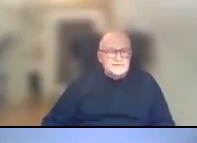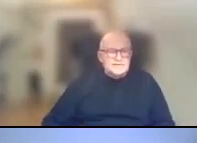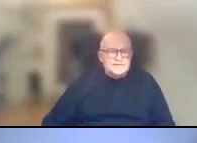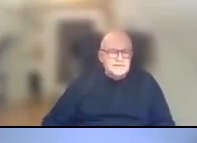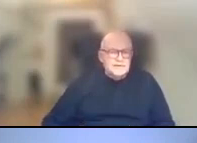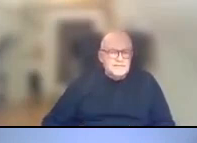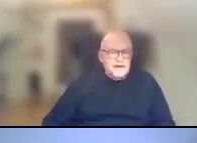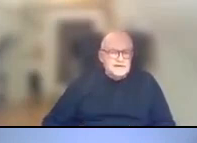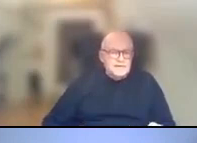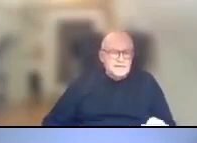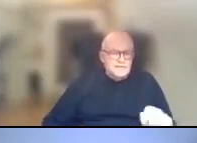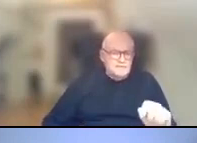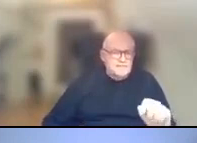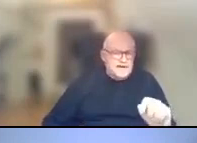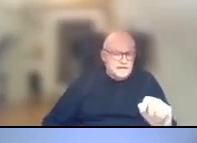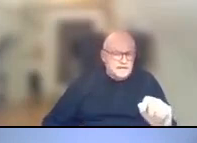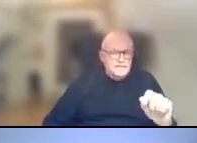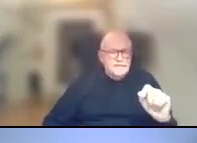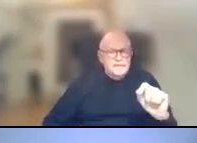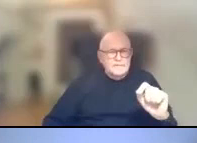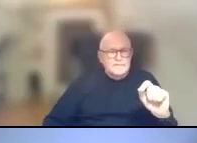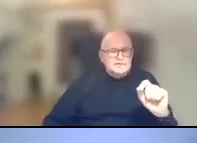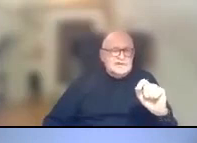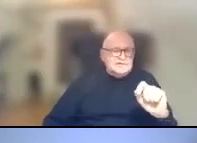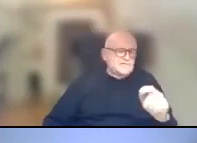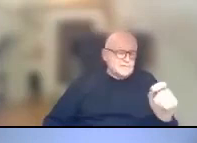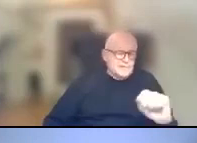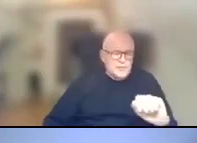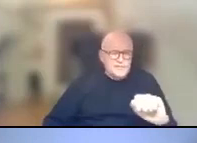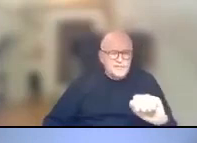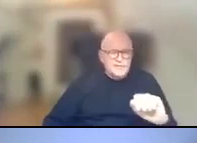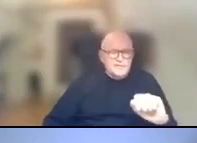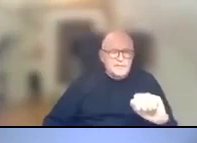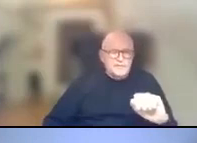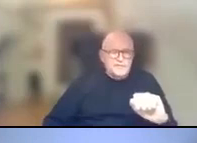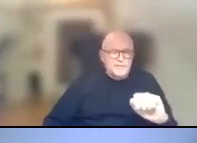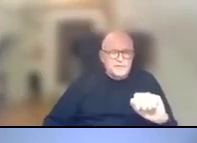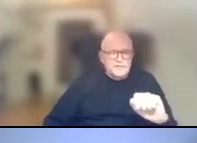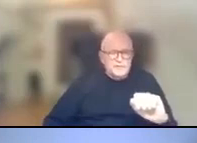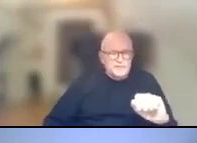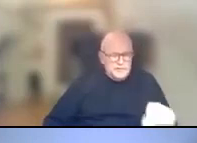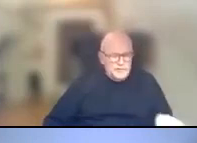Anwesenheit des Täters bei einer Feier gescherzt wird über die häufigen